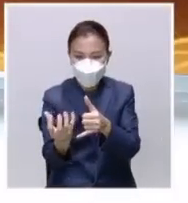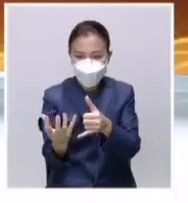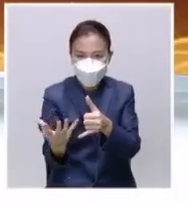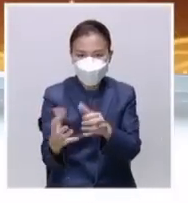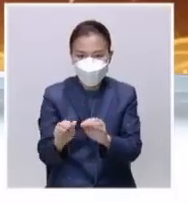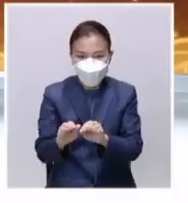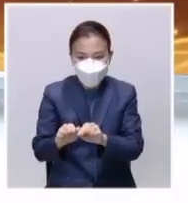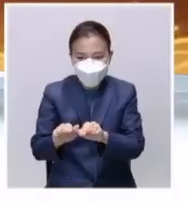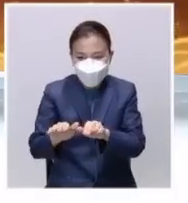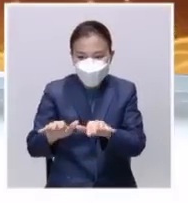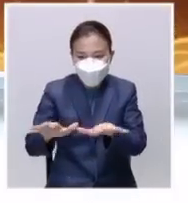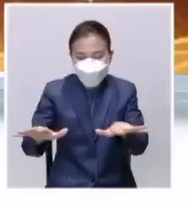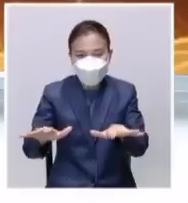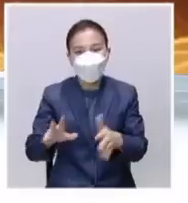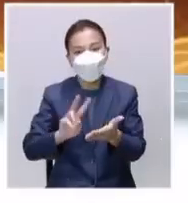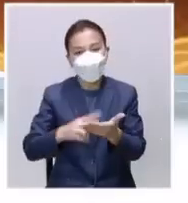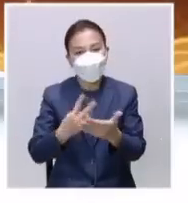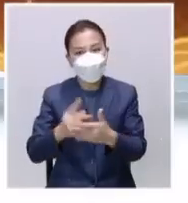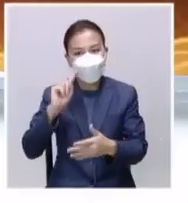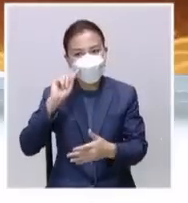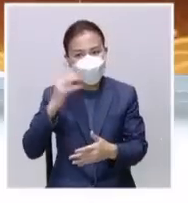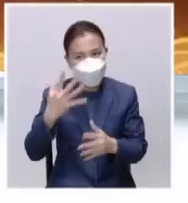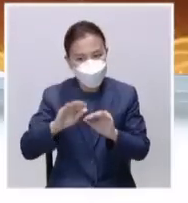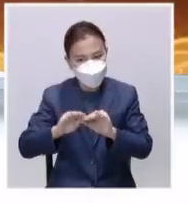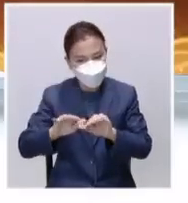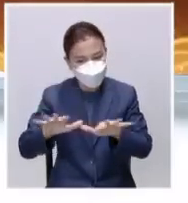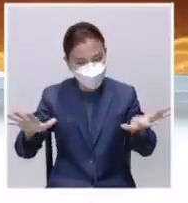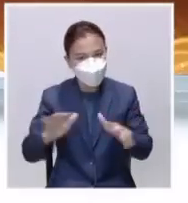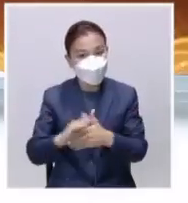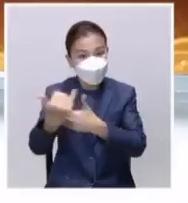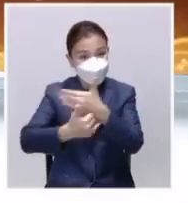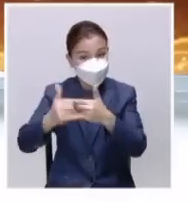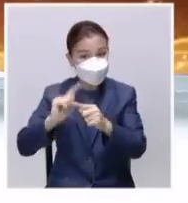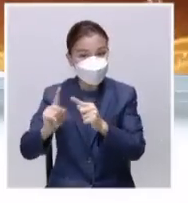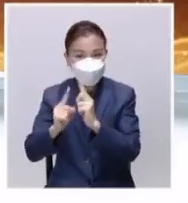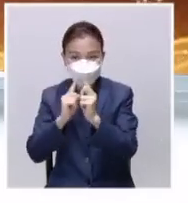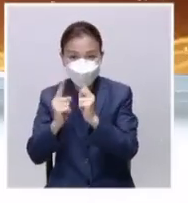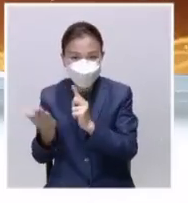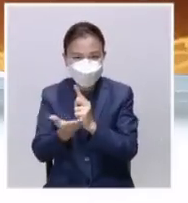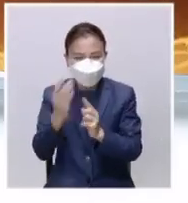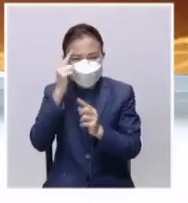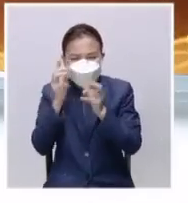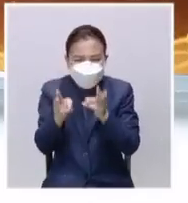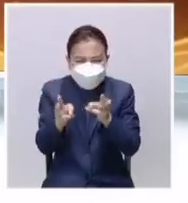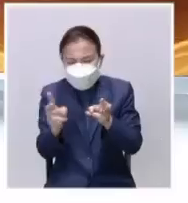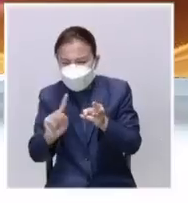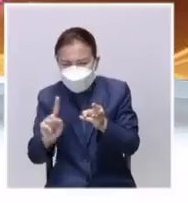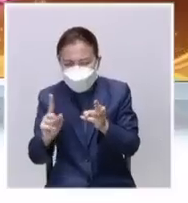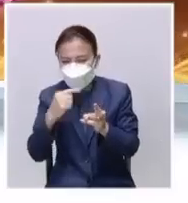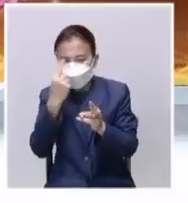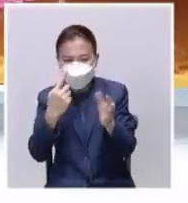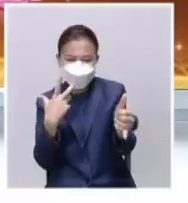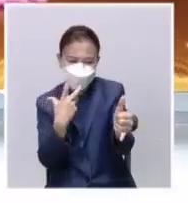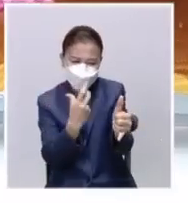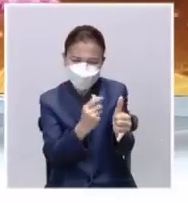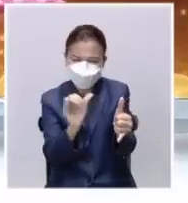ยน ะ เหมือนว่ากำลังจะเข้าสู่การระบาดรอบ5นั่นเองนะครับตอนนี้หลายประเทศก็เริ่มคุยกันแล้วนะครับว่าจะเอายังไงดีกับผู้ที่ยังไม่ได้รับวัคซีนต้